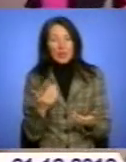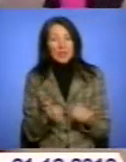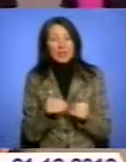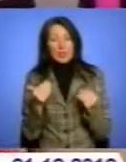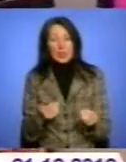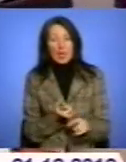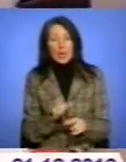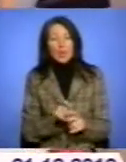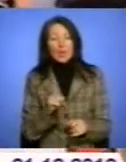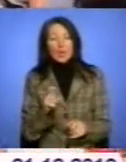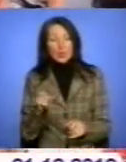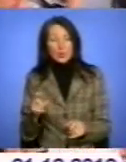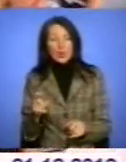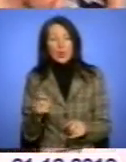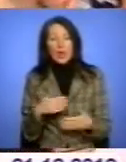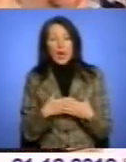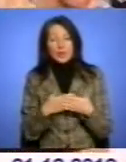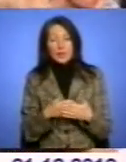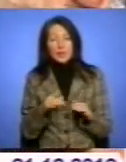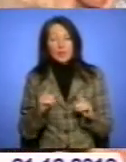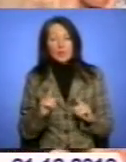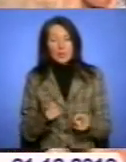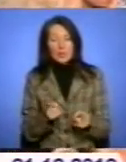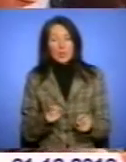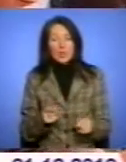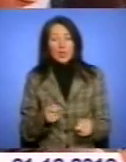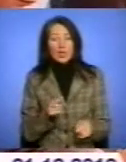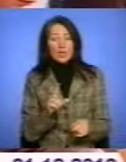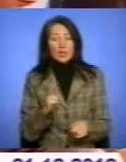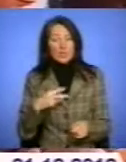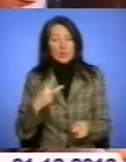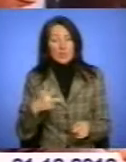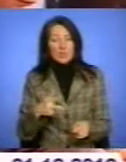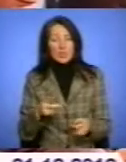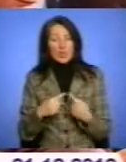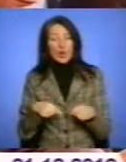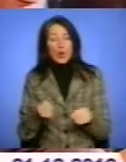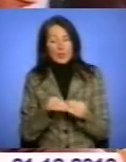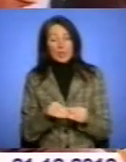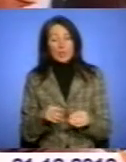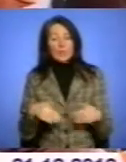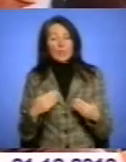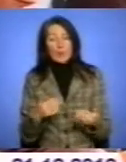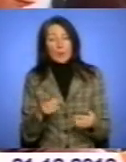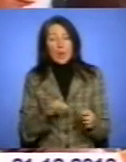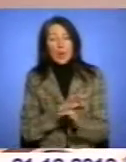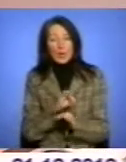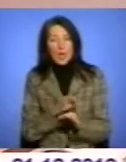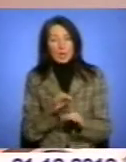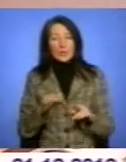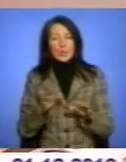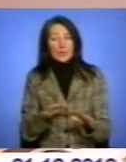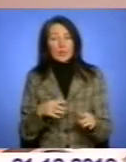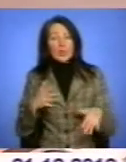понад сотні зареєстрованих активно діють 20-30 об'єднань. Ініційовані ними проекти, заходи, семінари, тренінги – суттєва